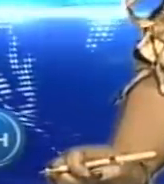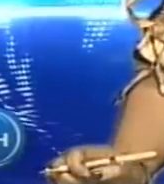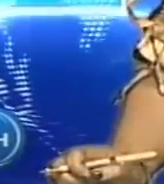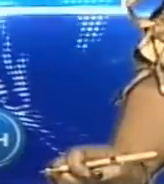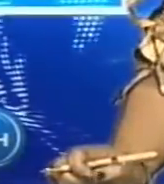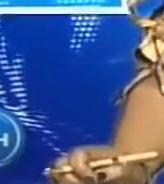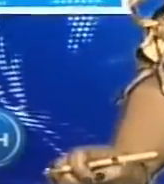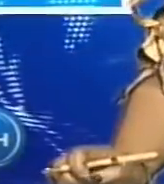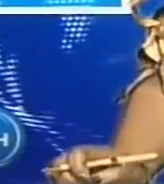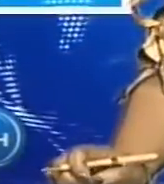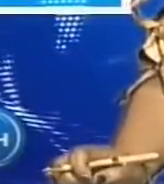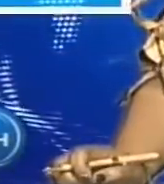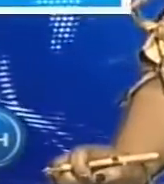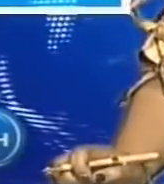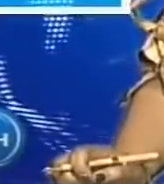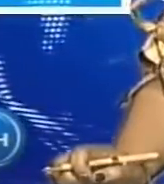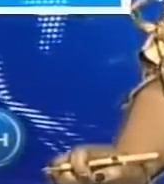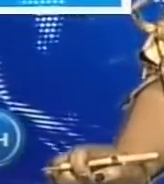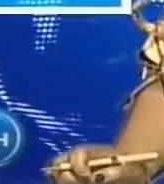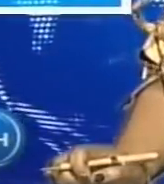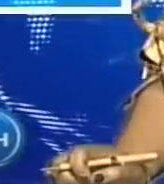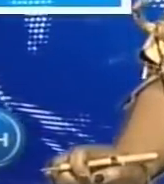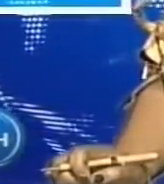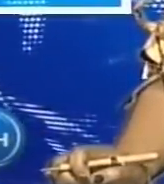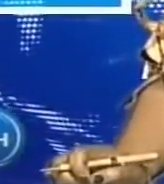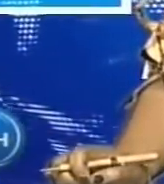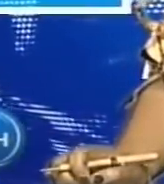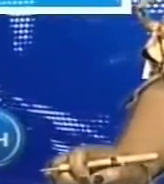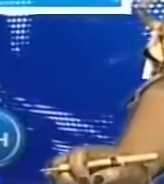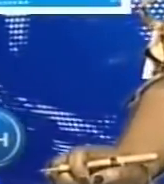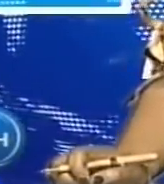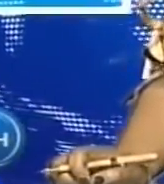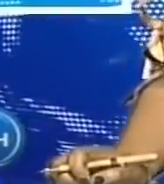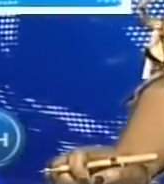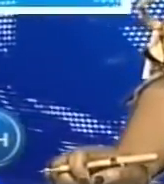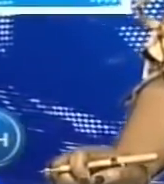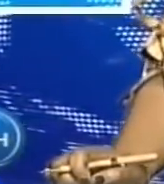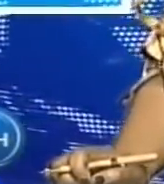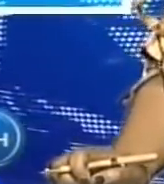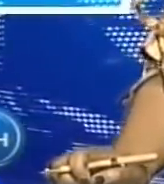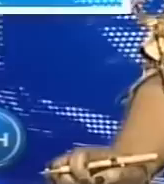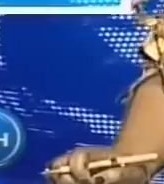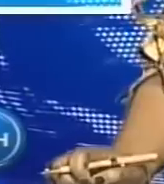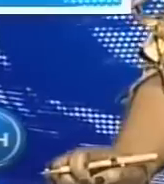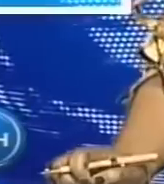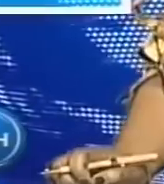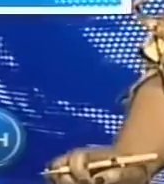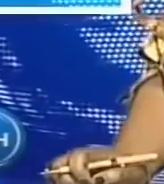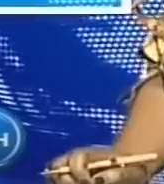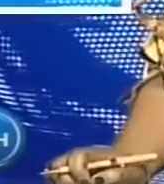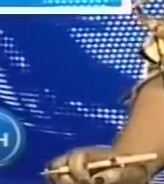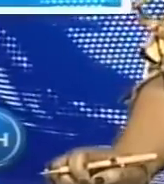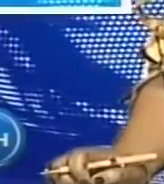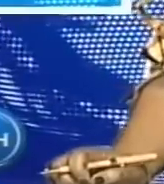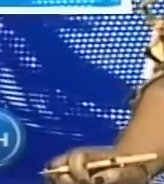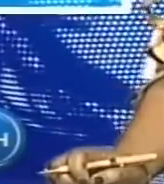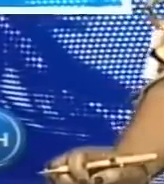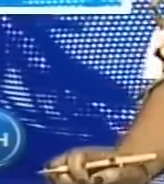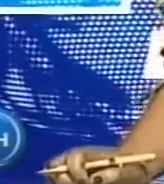Et nous apprenons que les travaux d'aménagement des ronds-points de la ville de Lubumbashi, initiés par le gouverneur de province